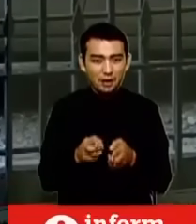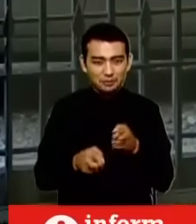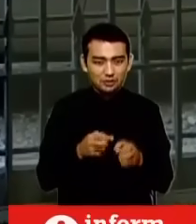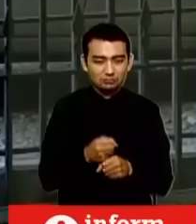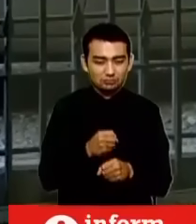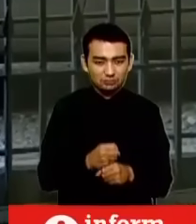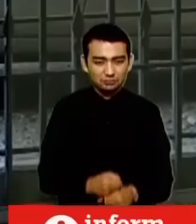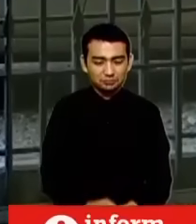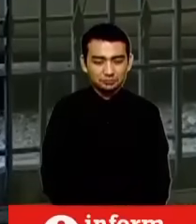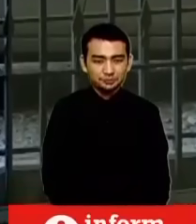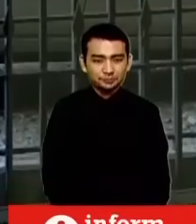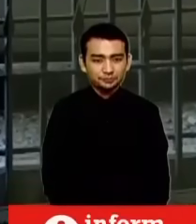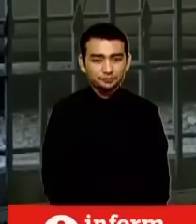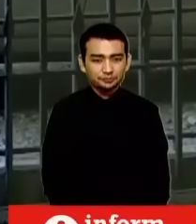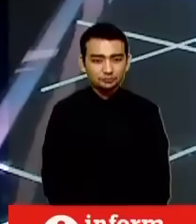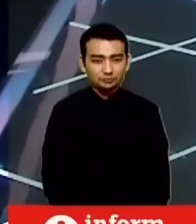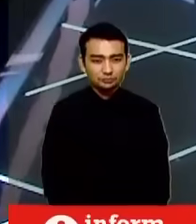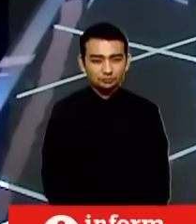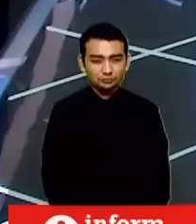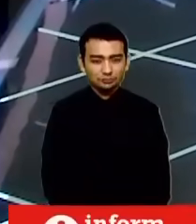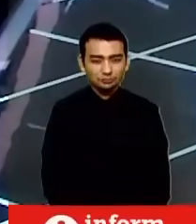Назерке Күбасова, Информ бюро.